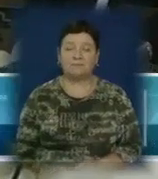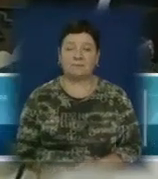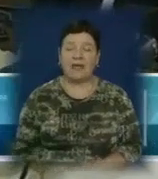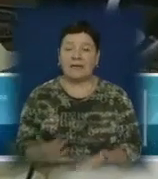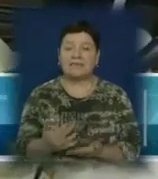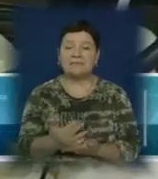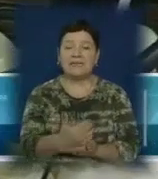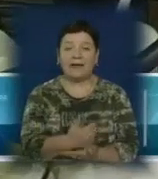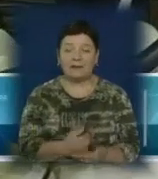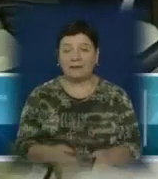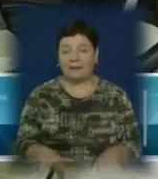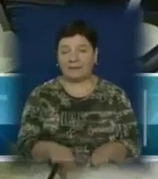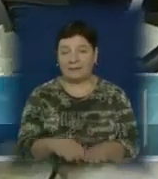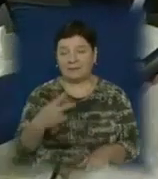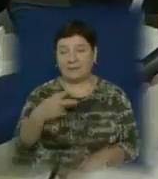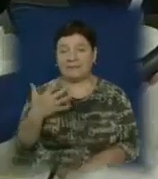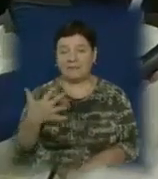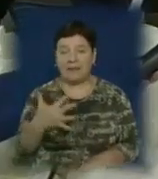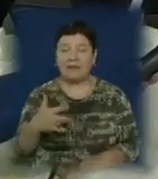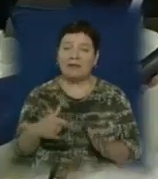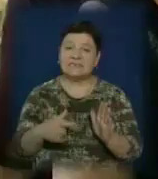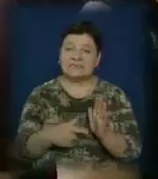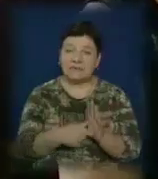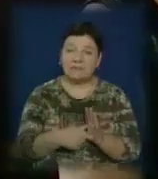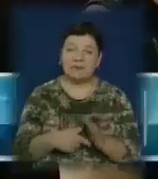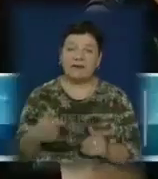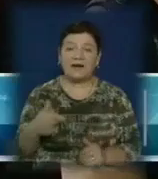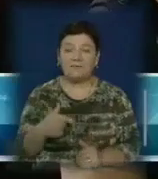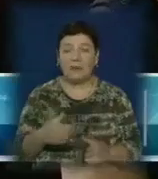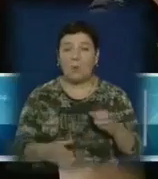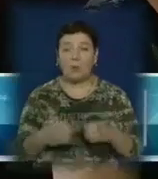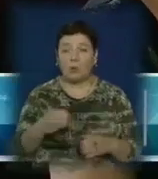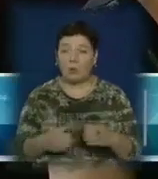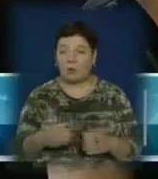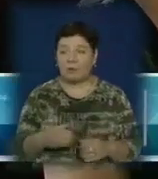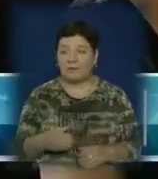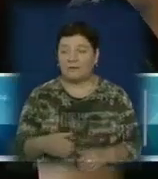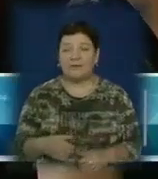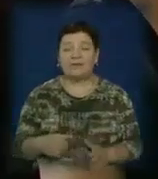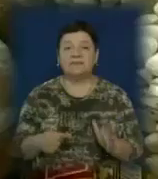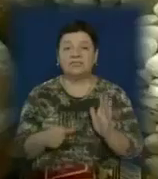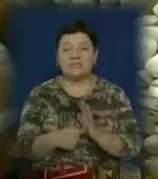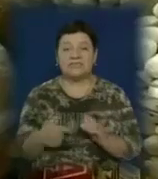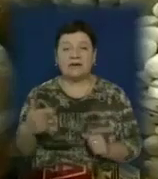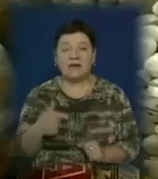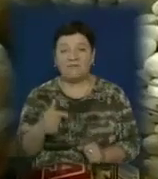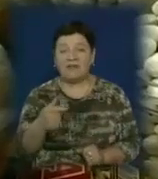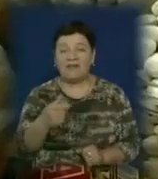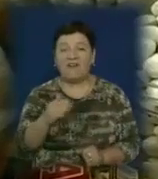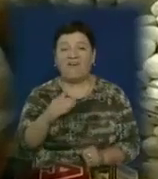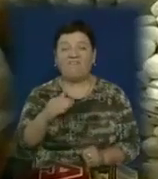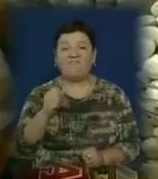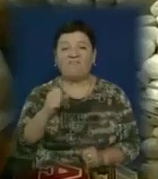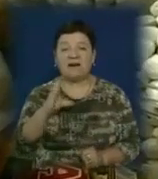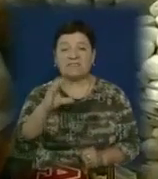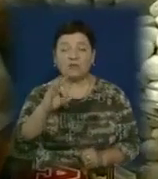Сметанка 25, молочко 7 гривень літр. Капусточка зараз подорожала 6 гривень, фасолька